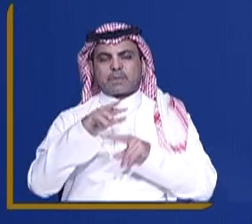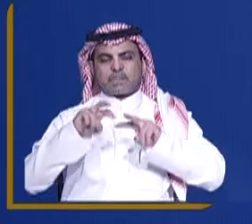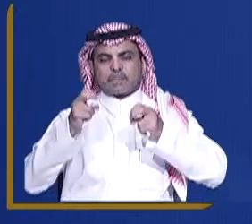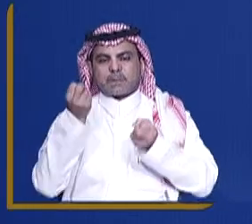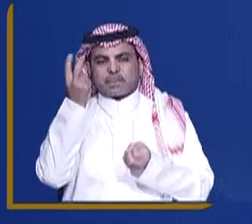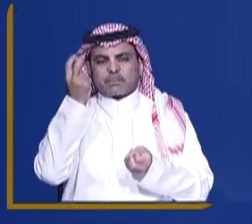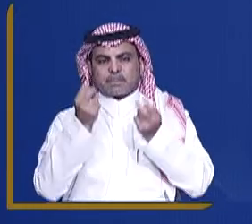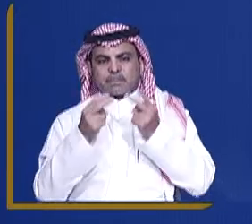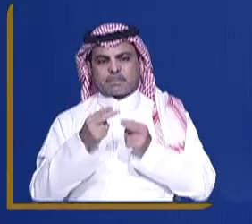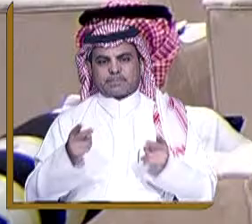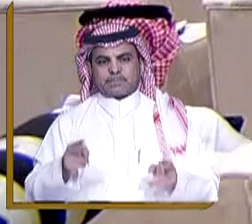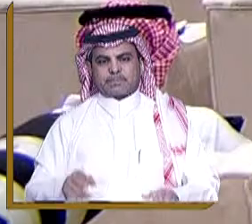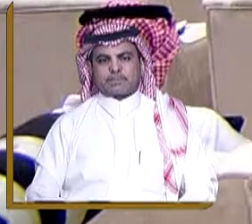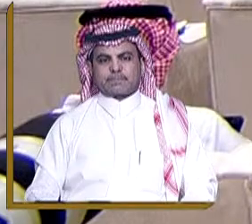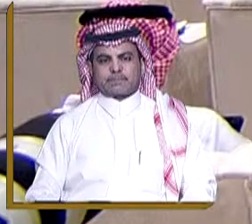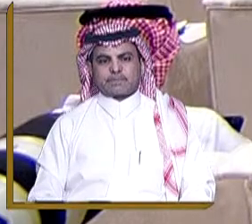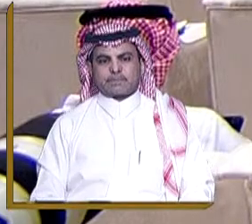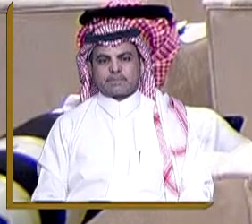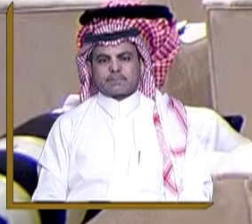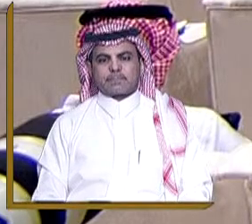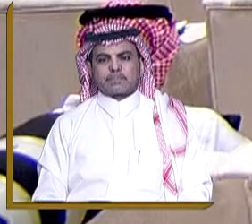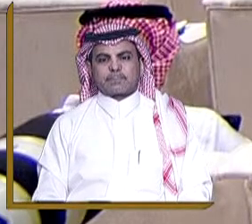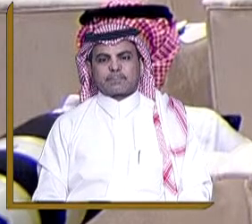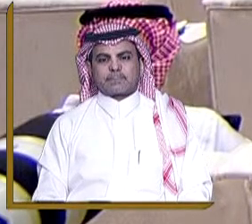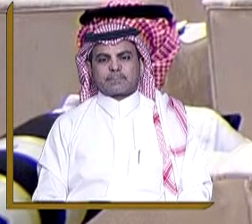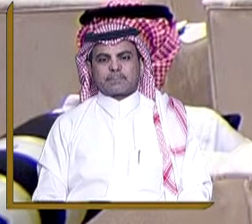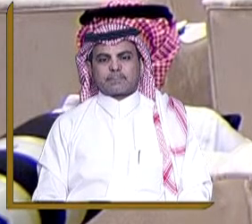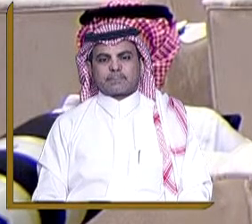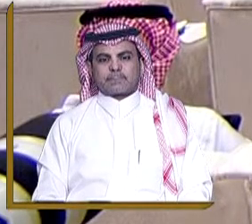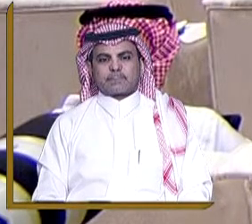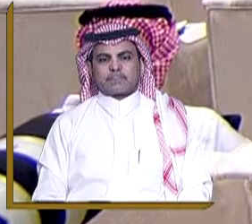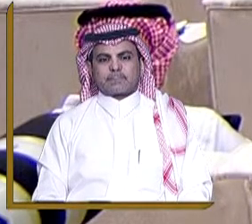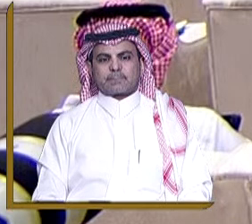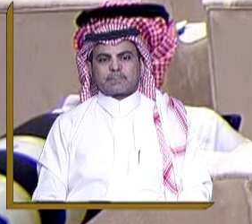والابتكار. تفضل يا سامي.